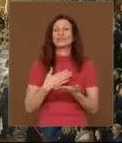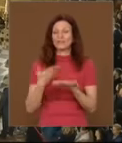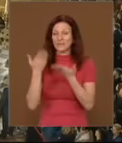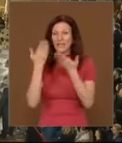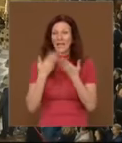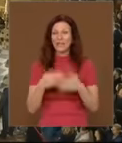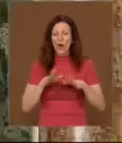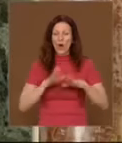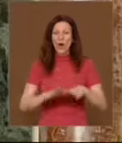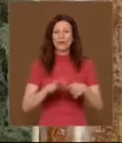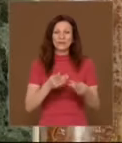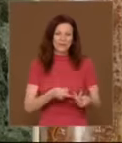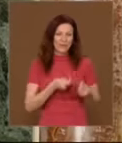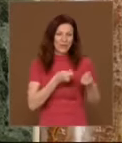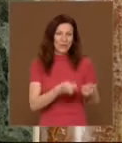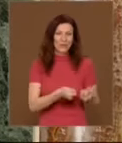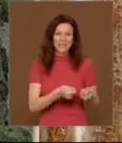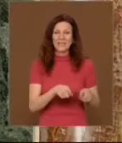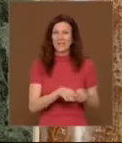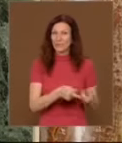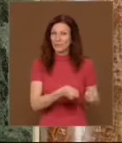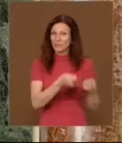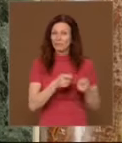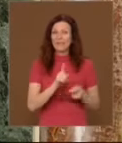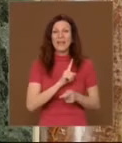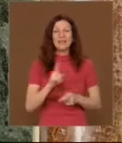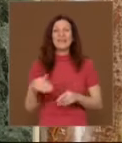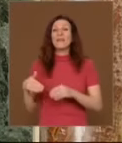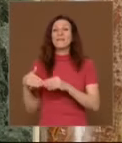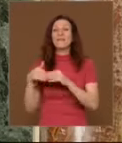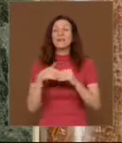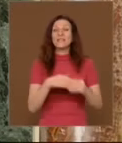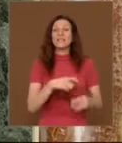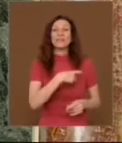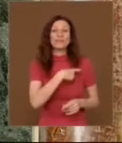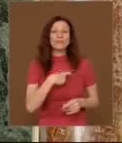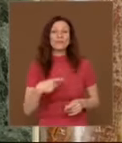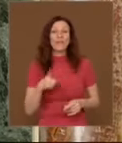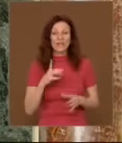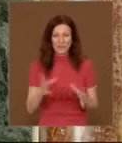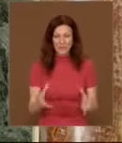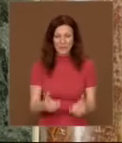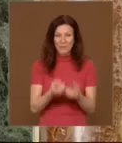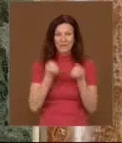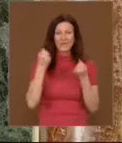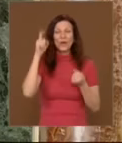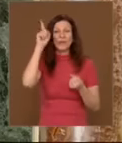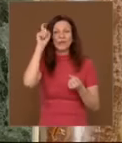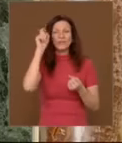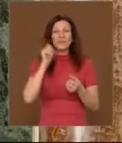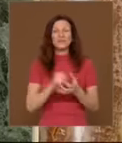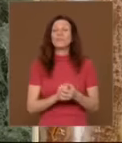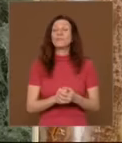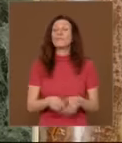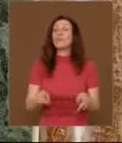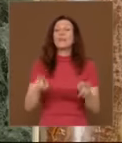наши, яко же и ми оставляем должником нашим. И не введи нас во изкушение, но избави нас от лукавого. Яко